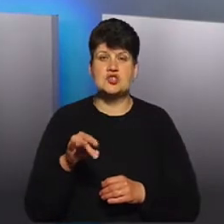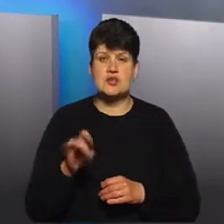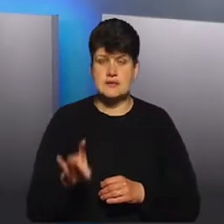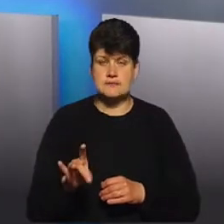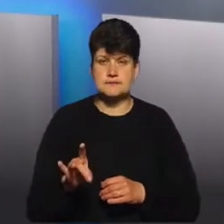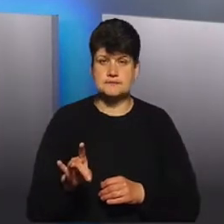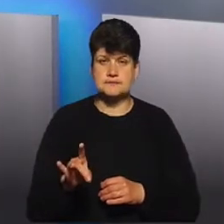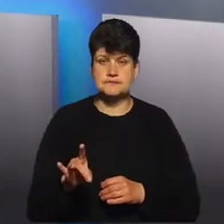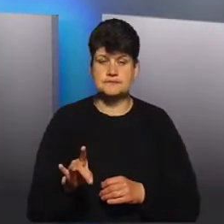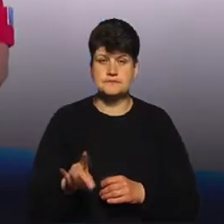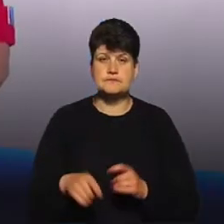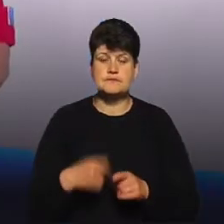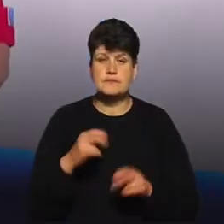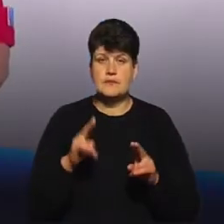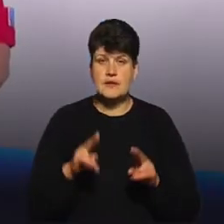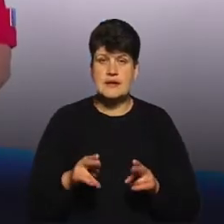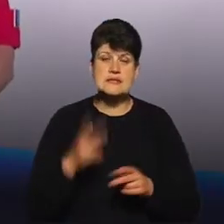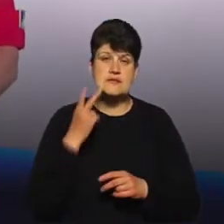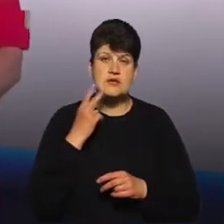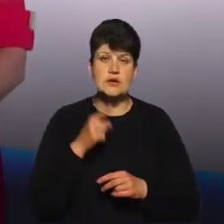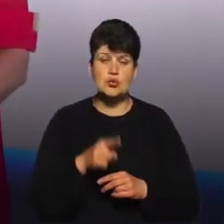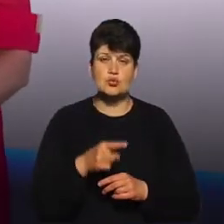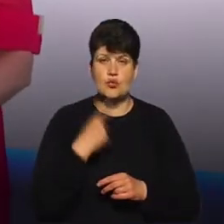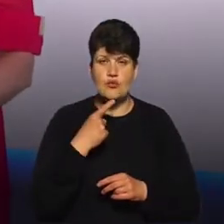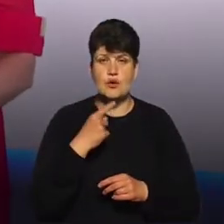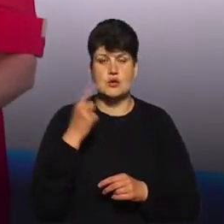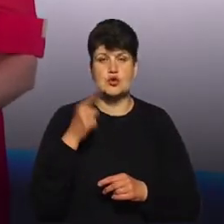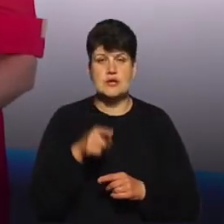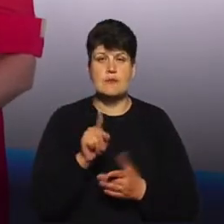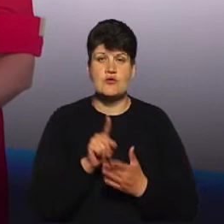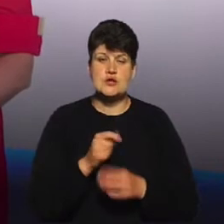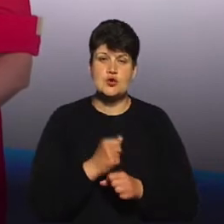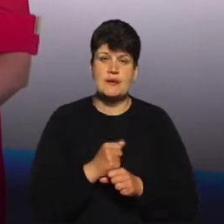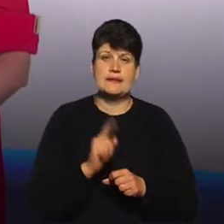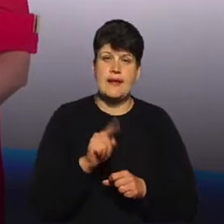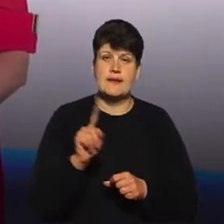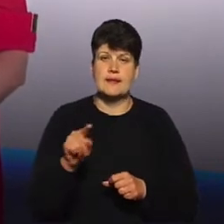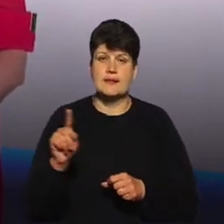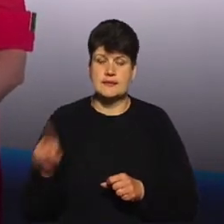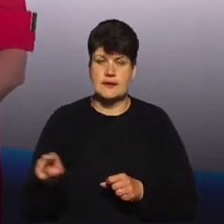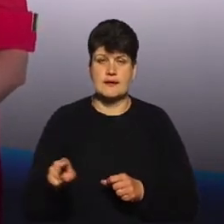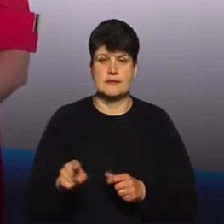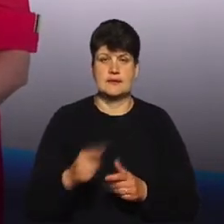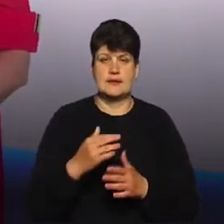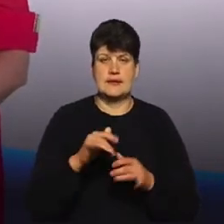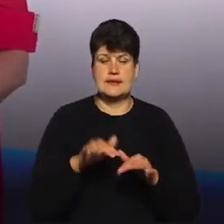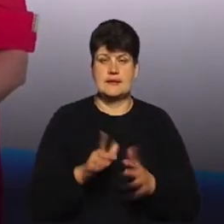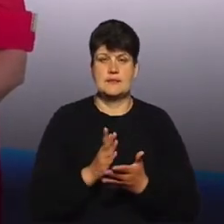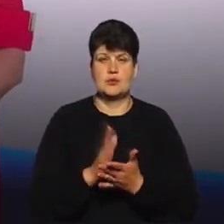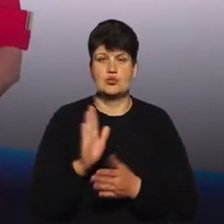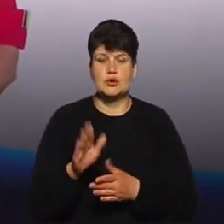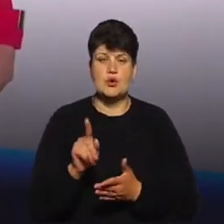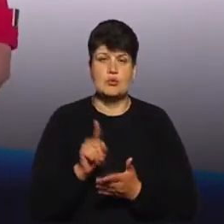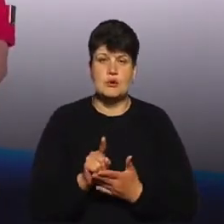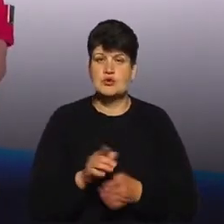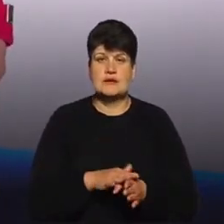Так, завжди йому кладеться в голову, що ти повинен зробити так, так, так. І послідовність дій має бути обов'язкова. Бо якщо туристи щось не дотрималися, так,